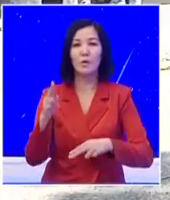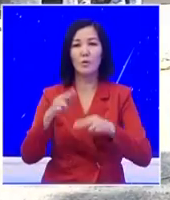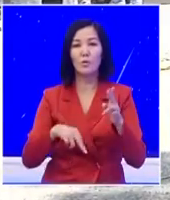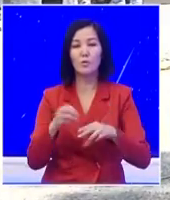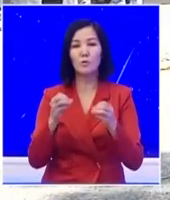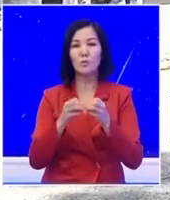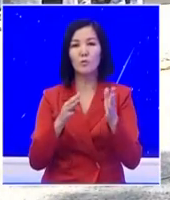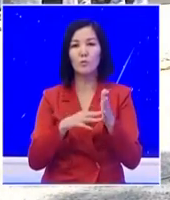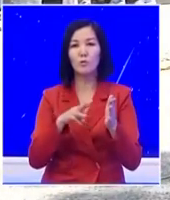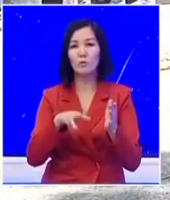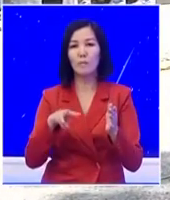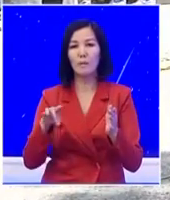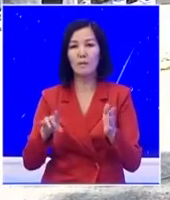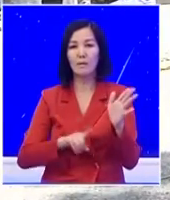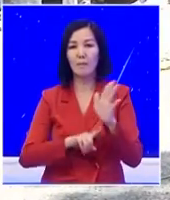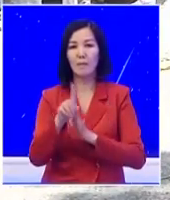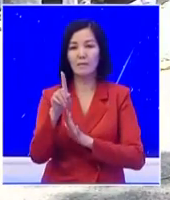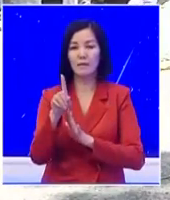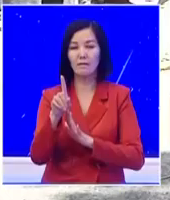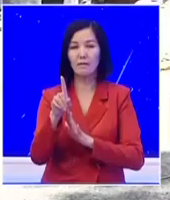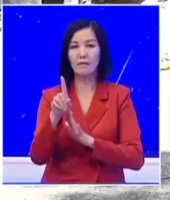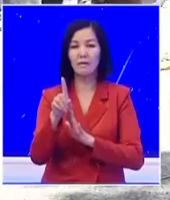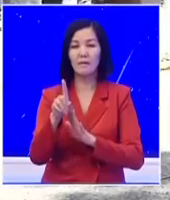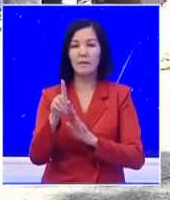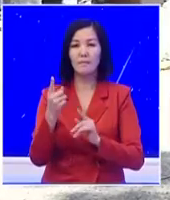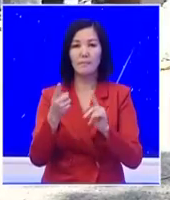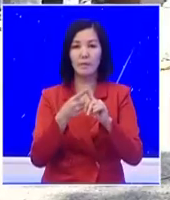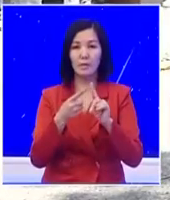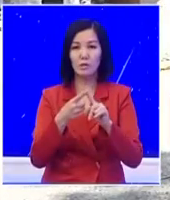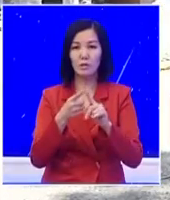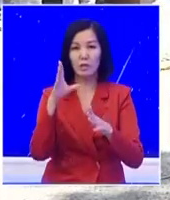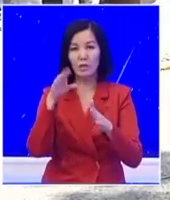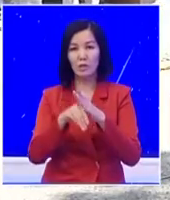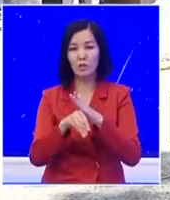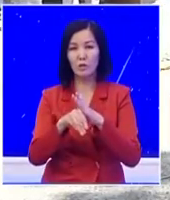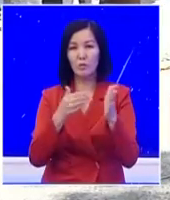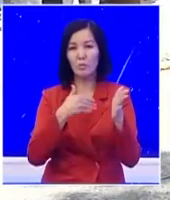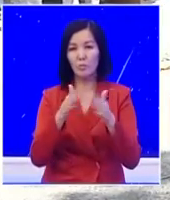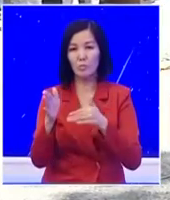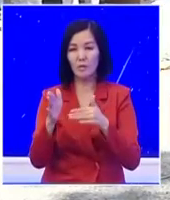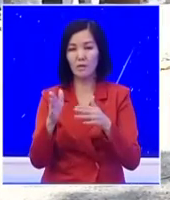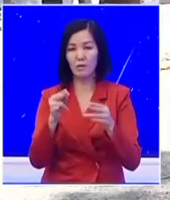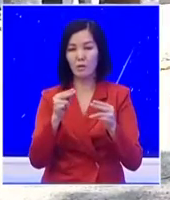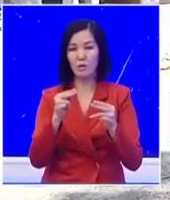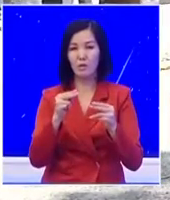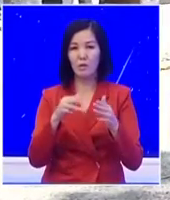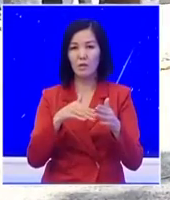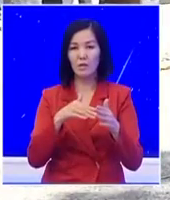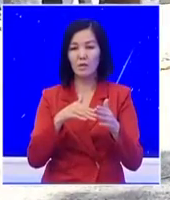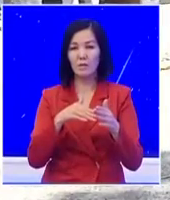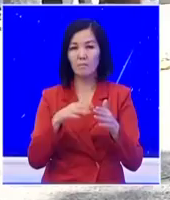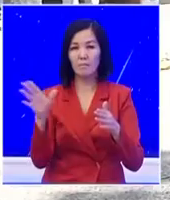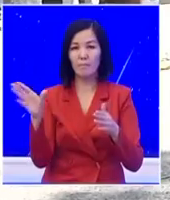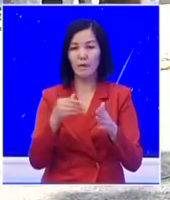мамырдан басталды. Бірінші бізде ішкі бұзу жұмыстарымен сыртқы бұзу жұмыстары